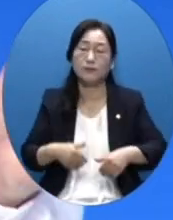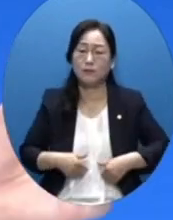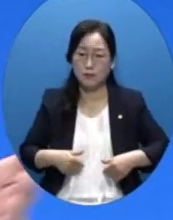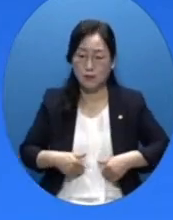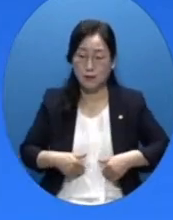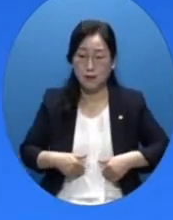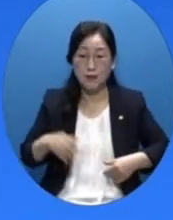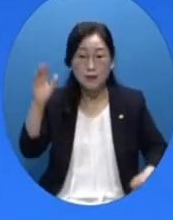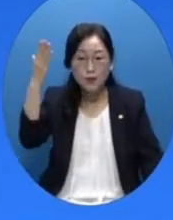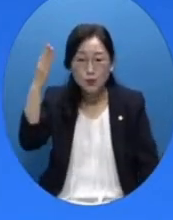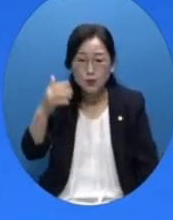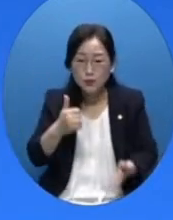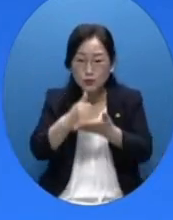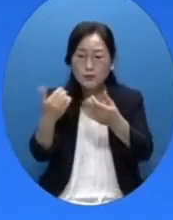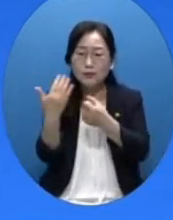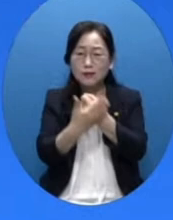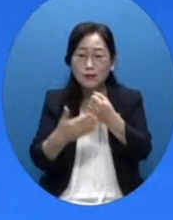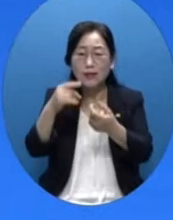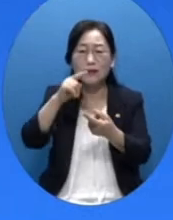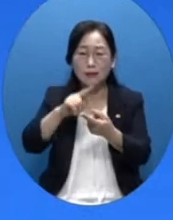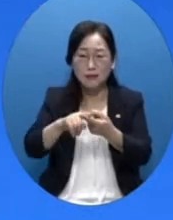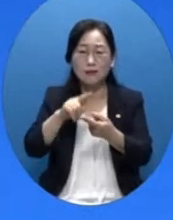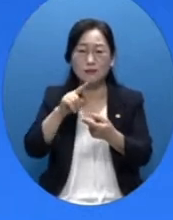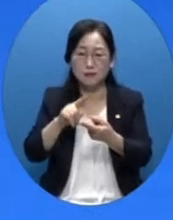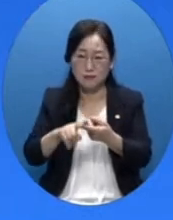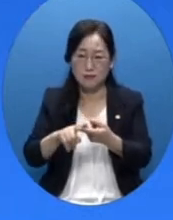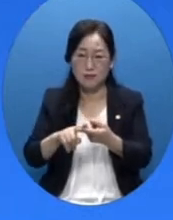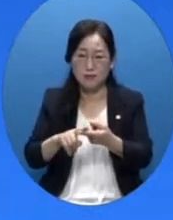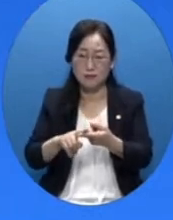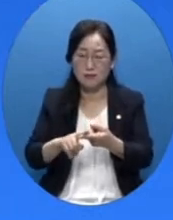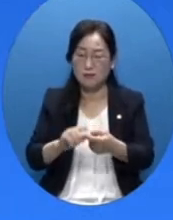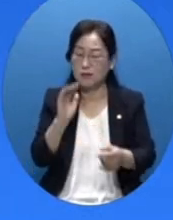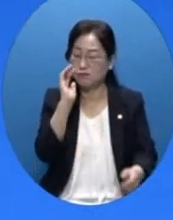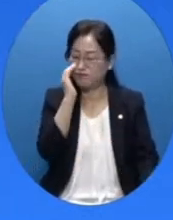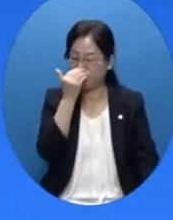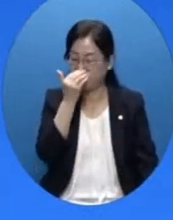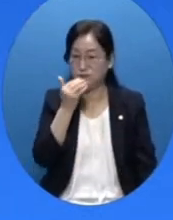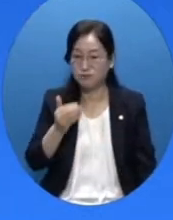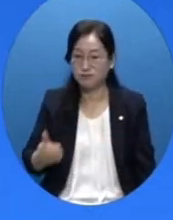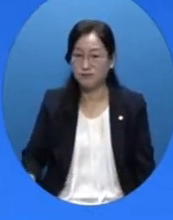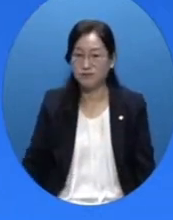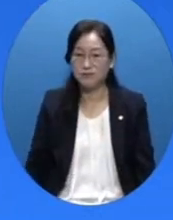너무나 주님의 은혜에 대해서 무뎌져 씁니다